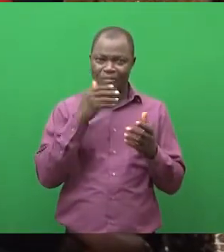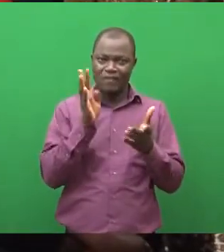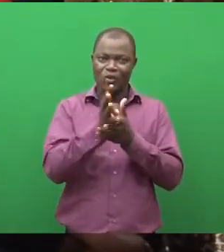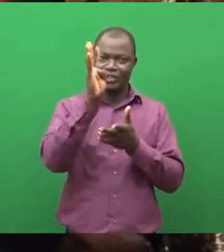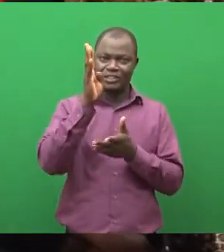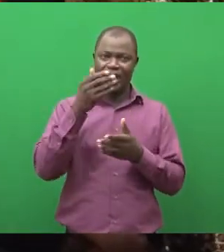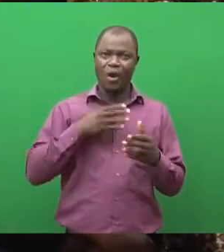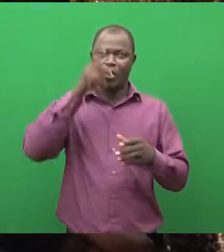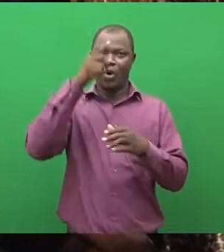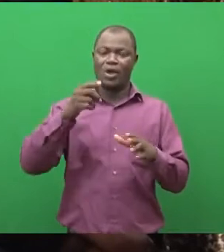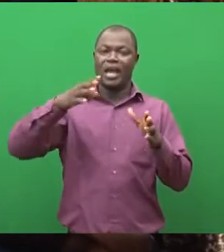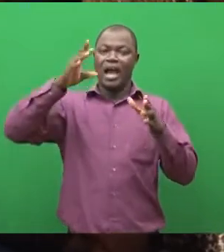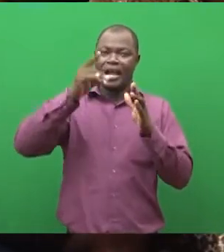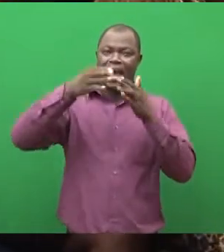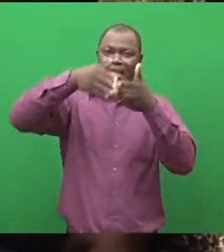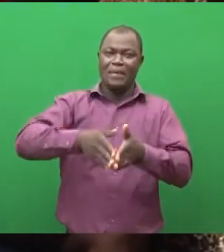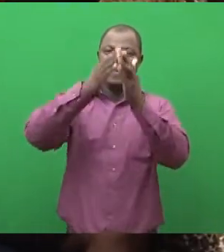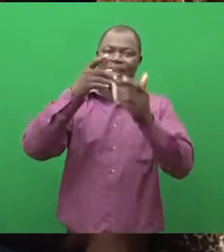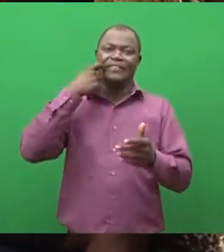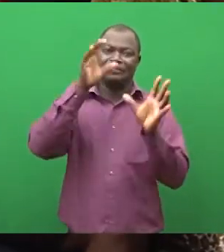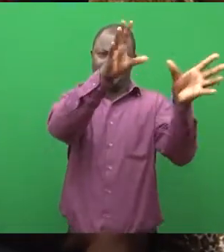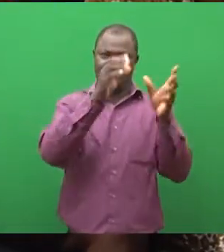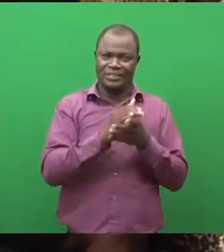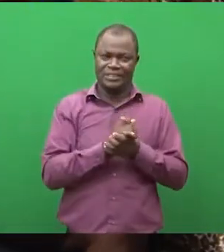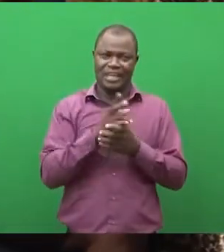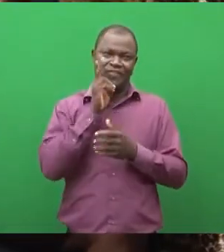number 14 ari kuenda kukariba